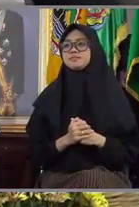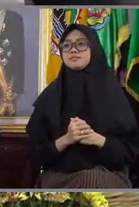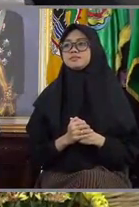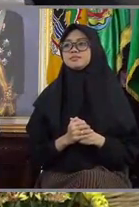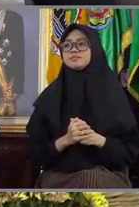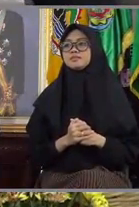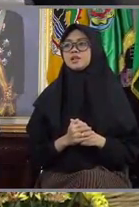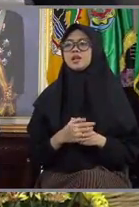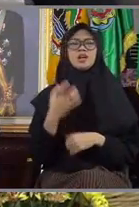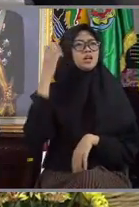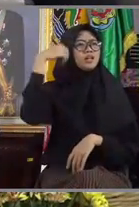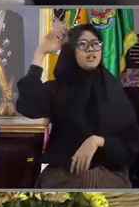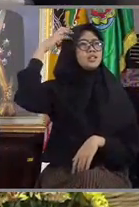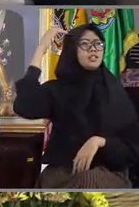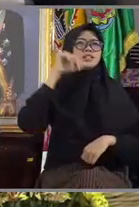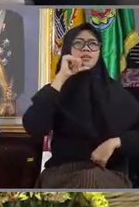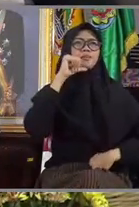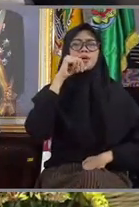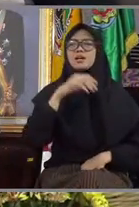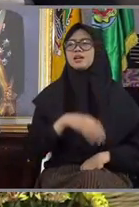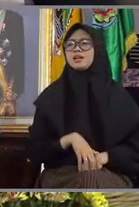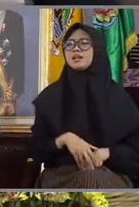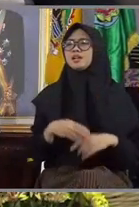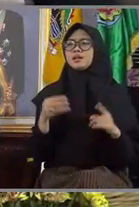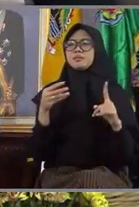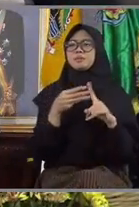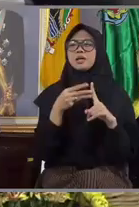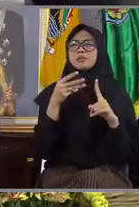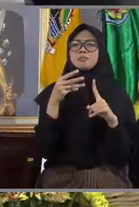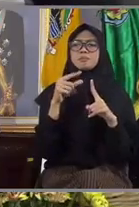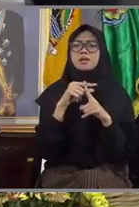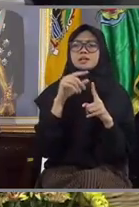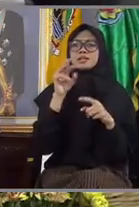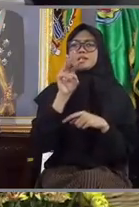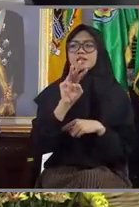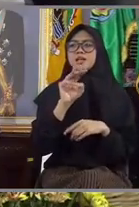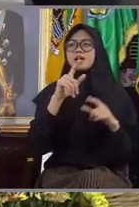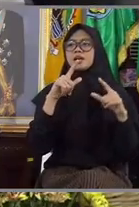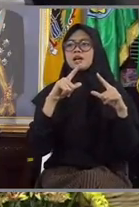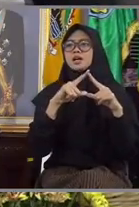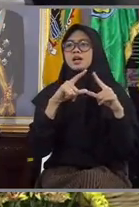dinasopo sebutannya angel banget itu. BP3